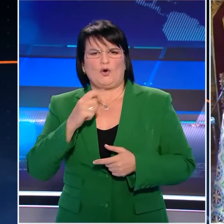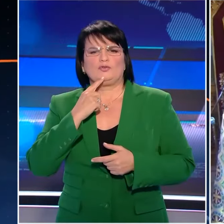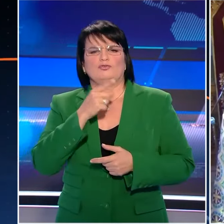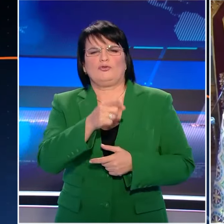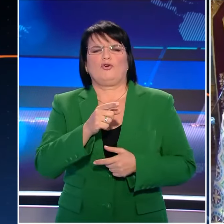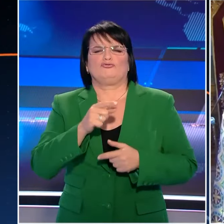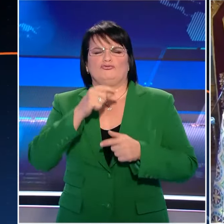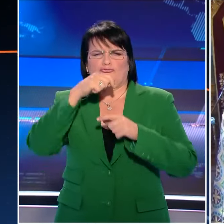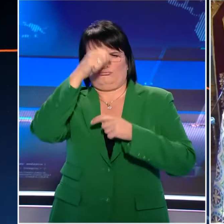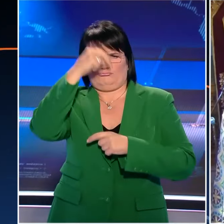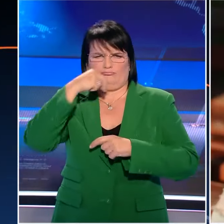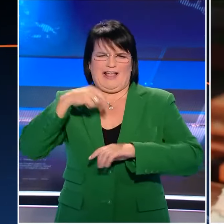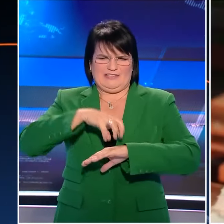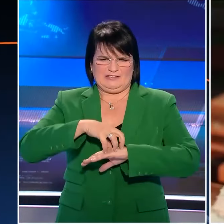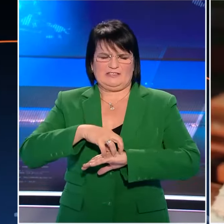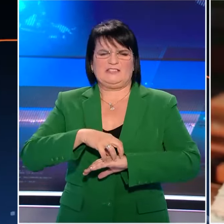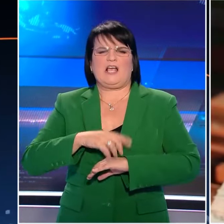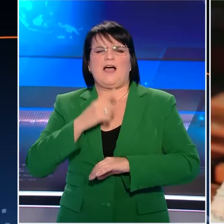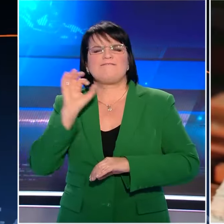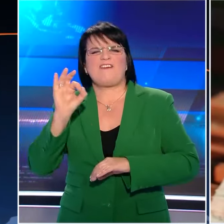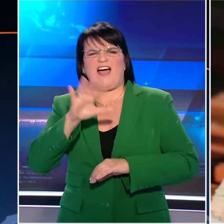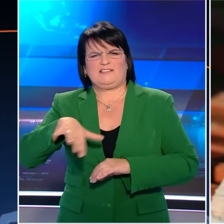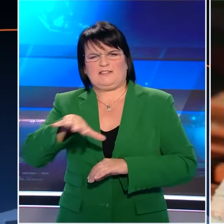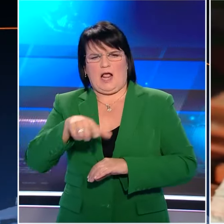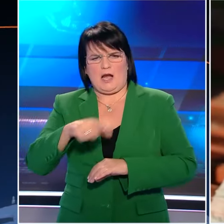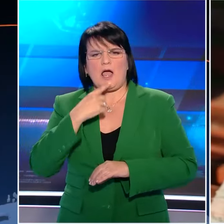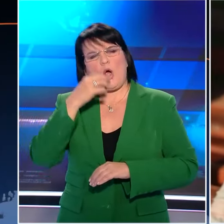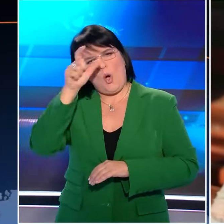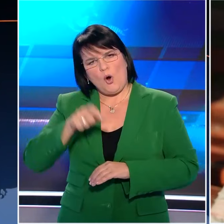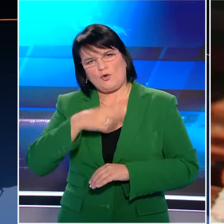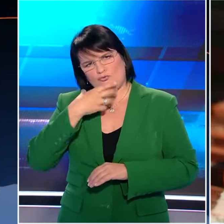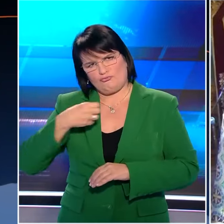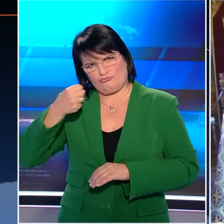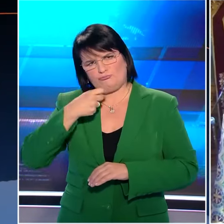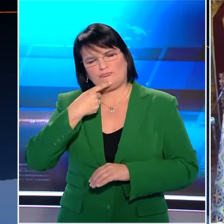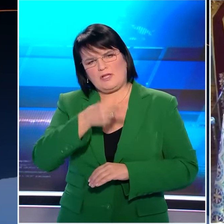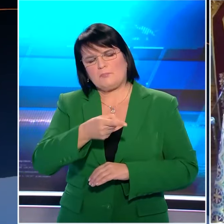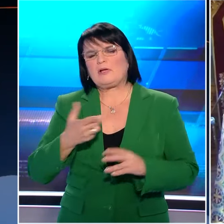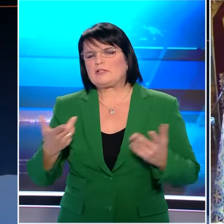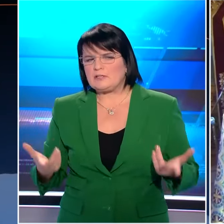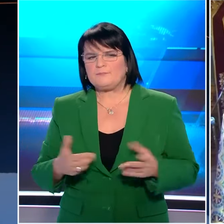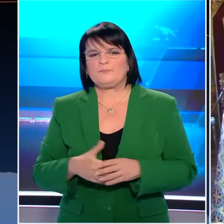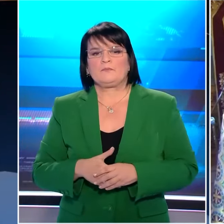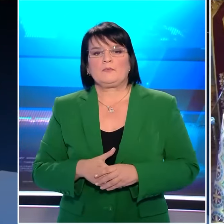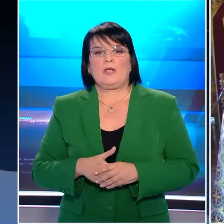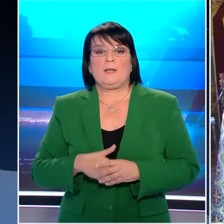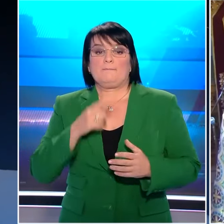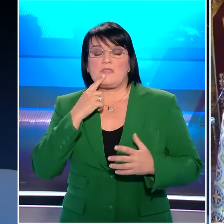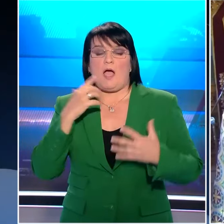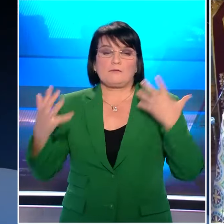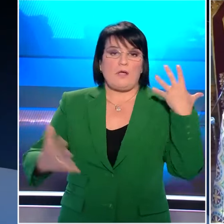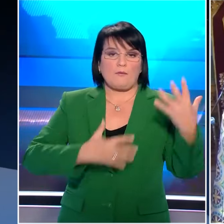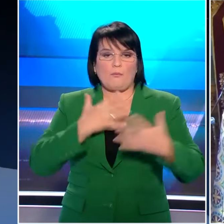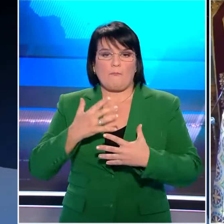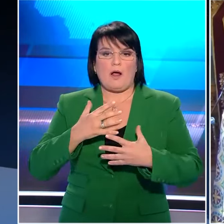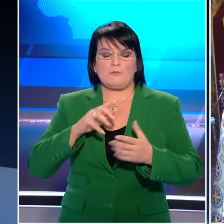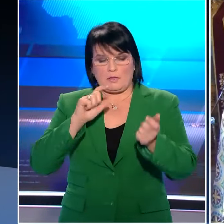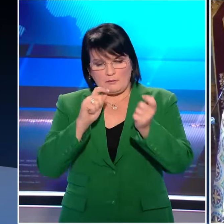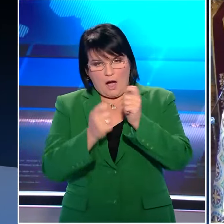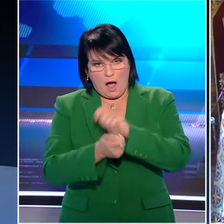Θεσσαλιώτιδος καταφέρθηκε με σφοδρότητα εναντίον της επικείμενης νομοθετικής ρύθμισης. Δεν μπορεί η ανομαλία να